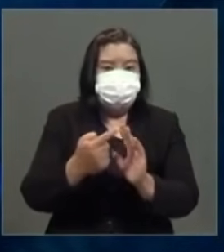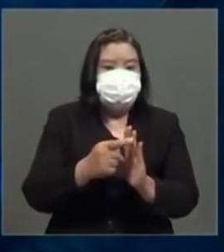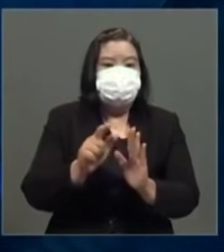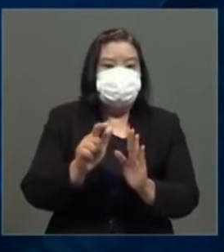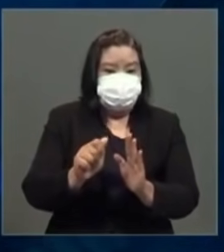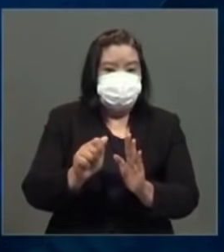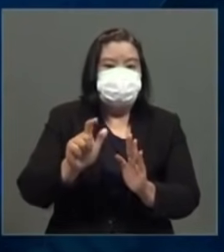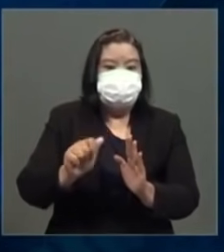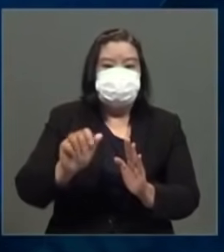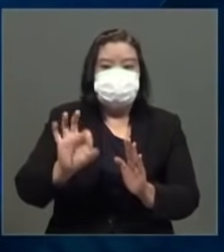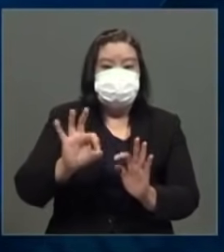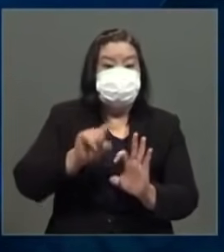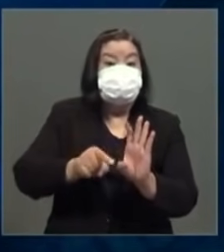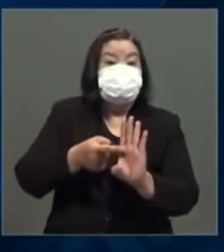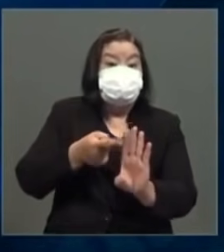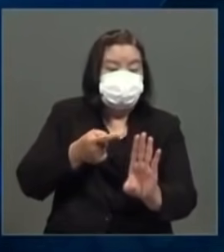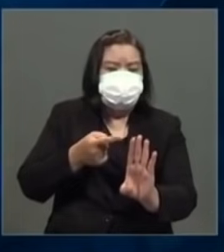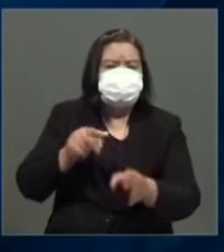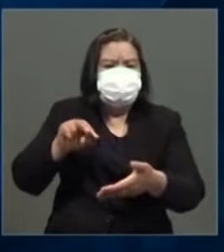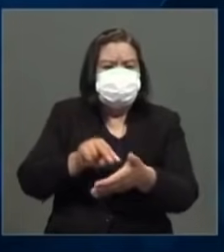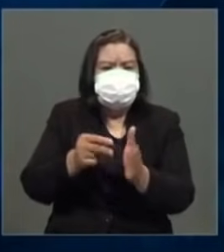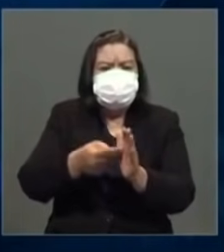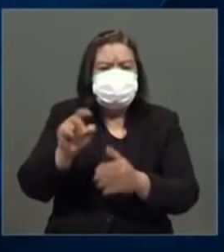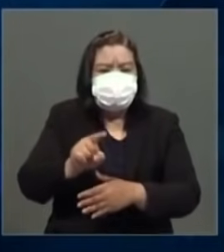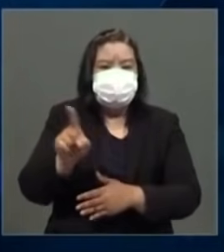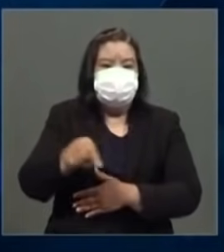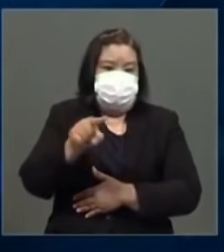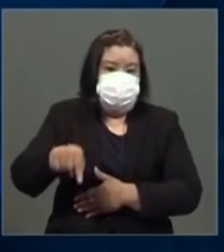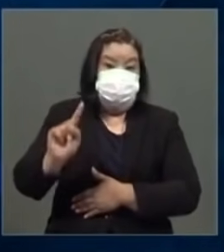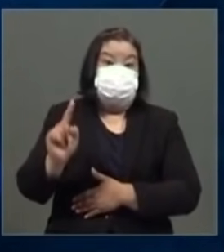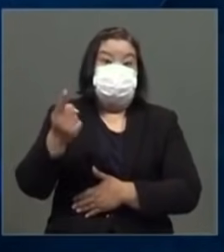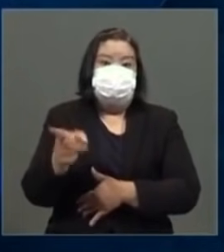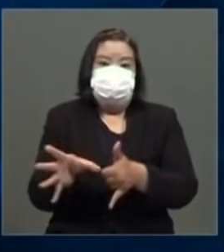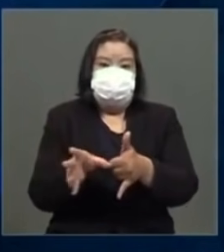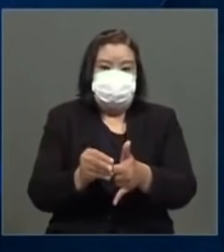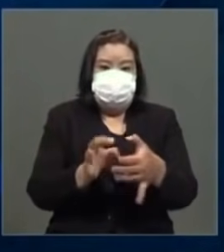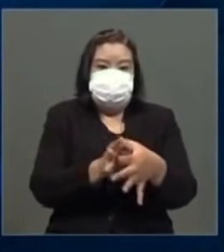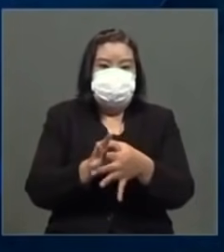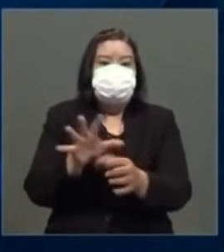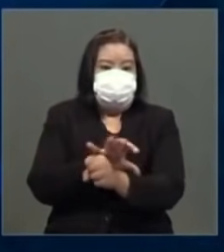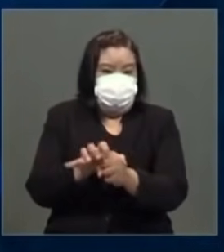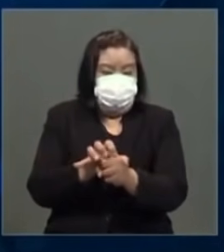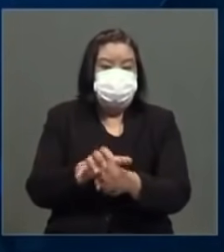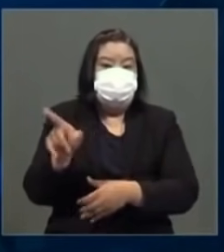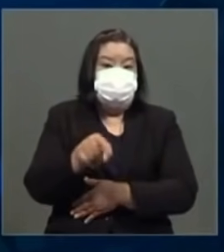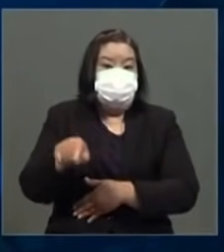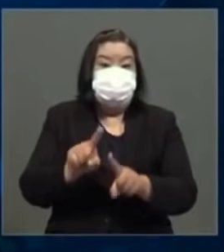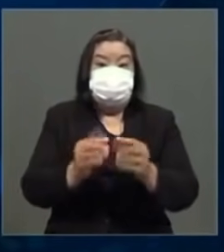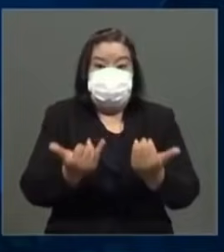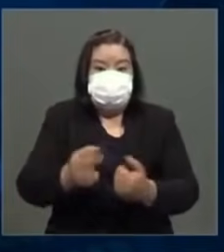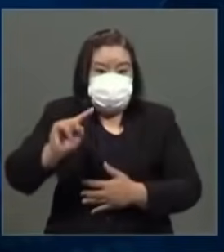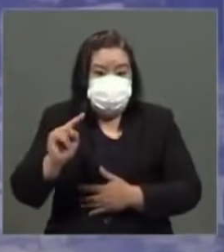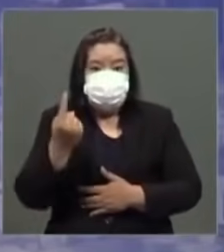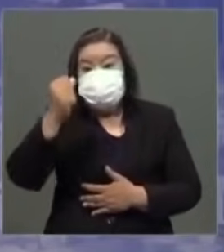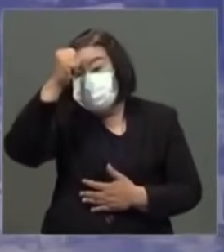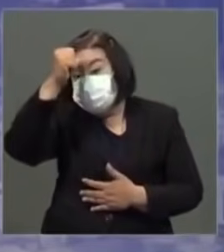ของถ้าพูดถึงอัลฟาคืออังกฤษที่เขาใช้ตอนแรกตรงนั้นนะฮะแต่ว่าณตอนนี้เดลต้าหรือสายพันธุ์อิน